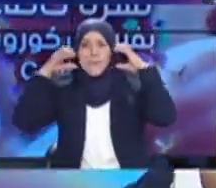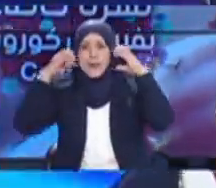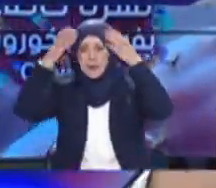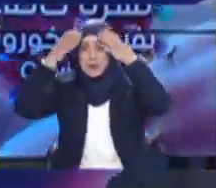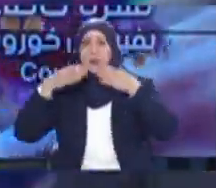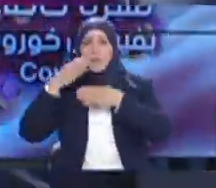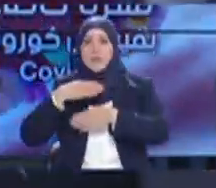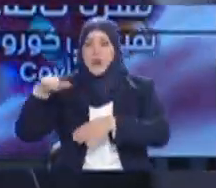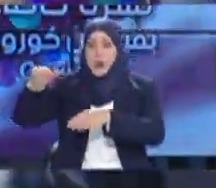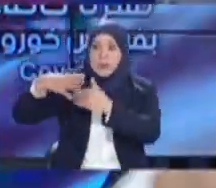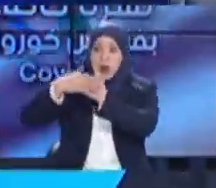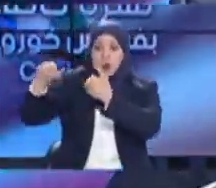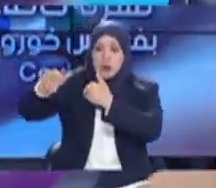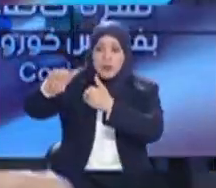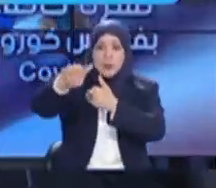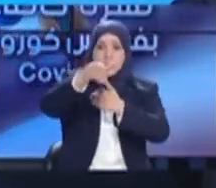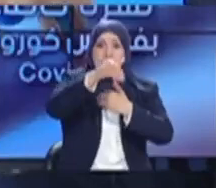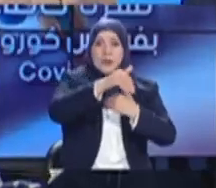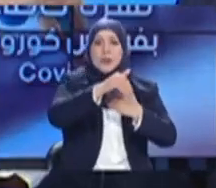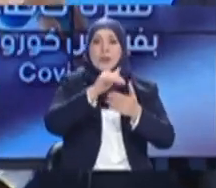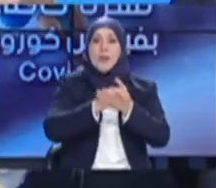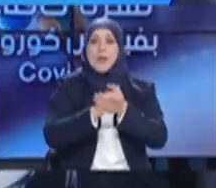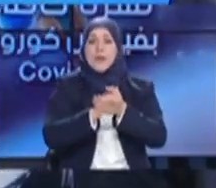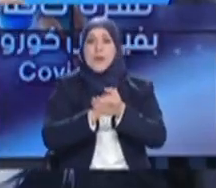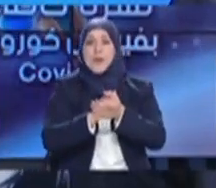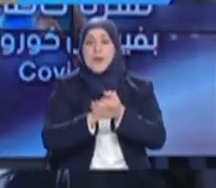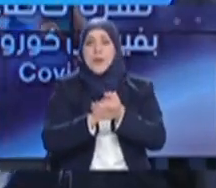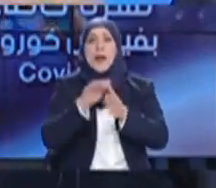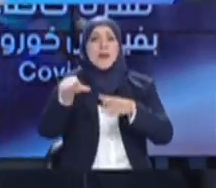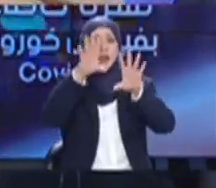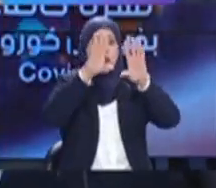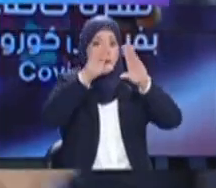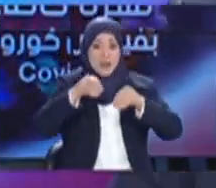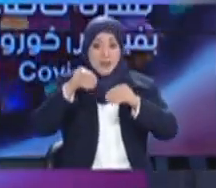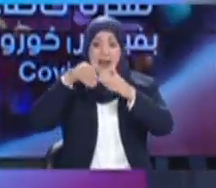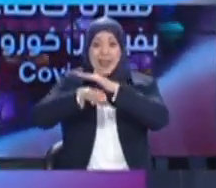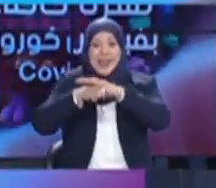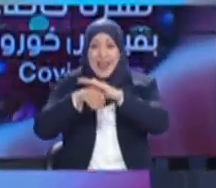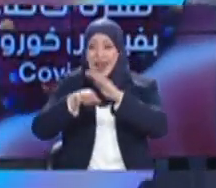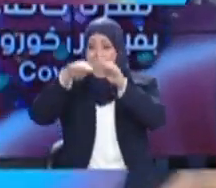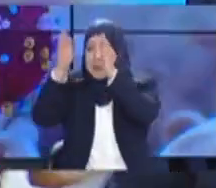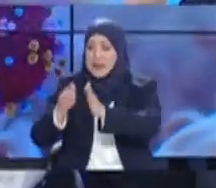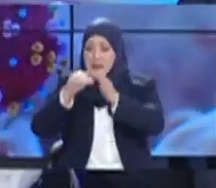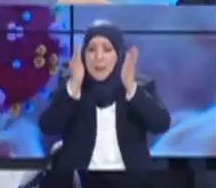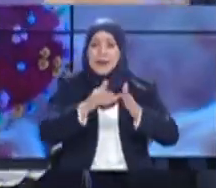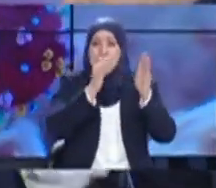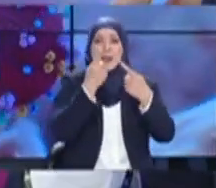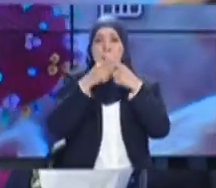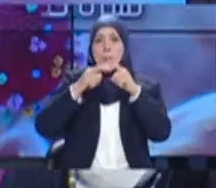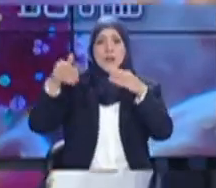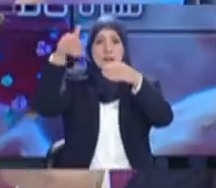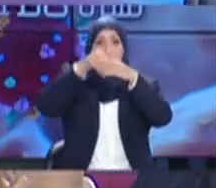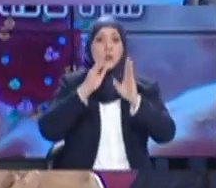هذاك ويخرج بالفيشه نتاعو باش يدخل للداخل باش يعدي،